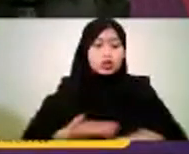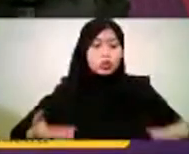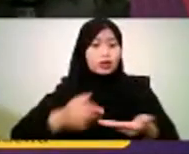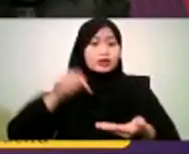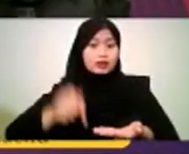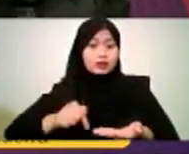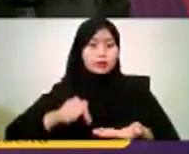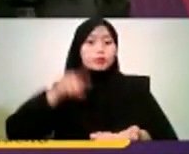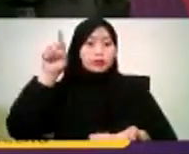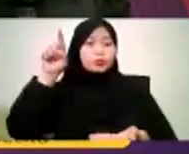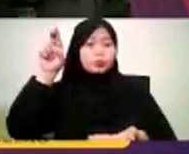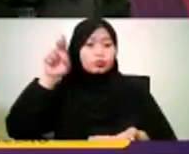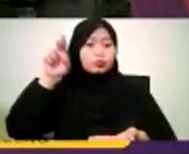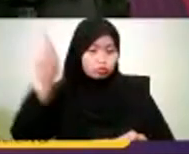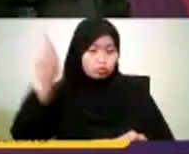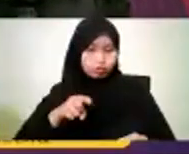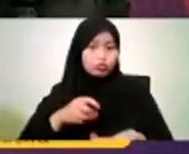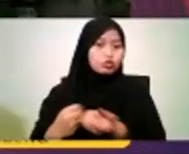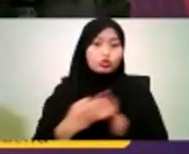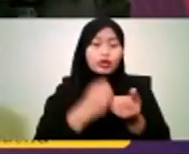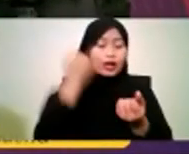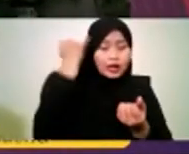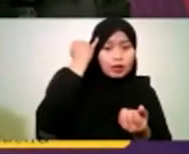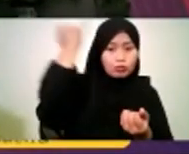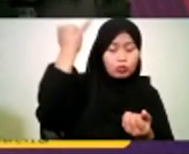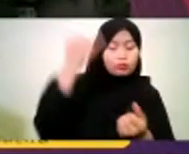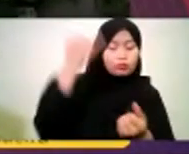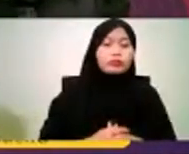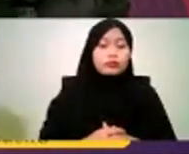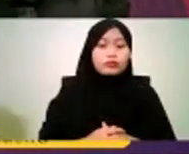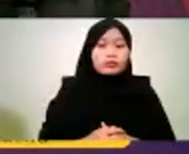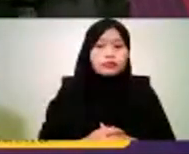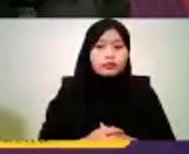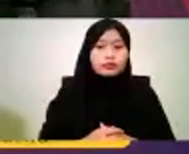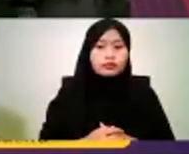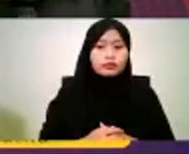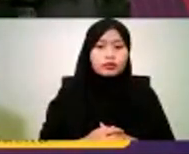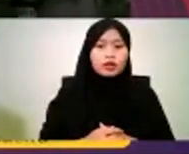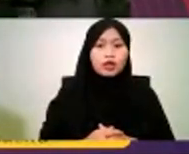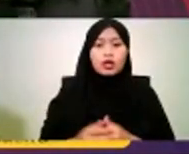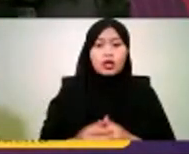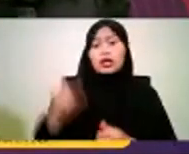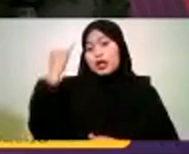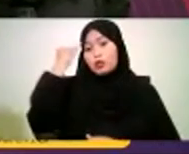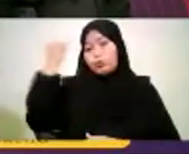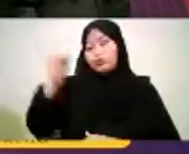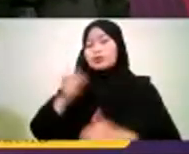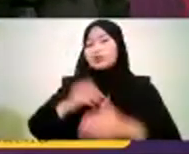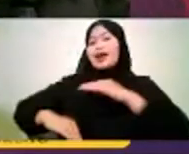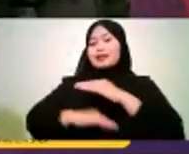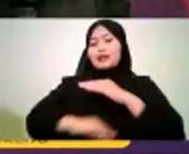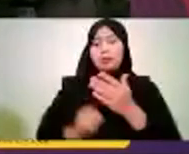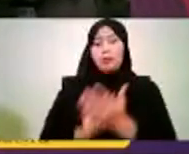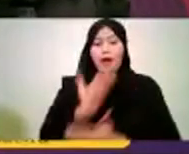memerlukan dukungan pengetahuan yang komprehensif sebagai basis pengembangan kompetensi diri